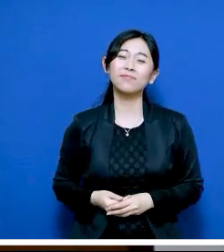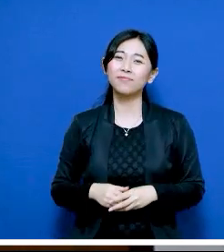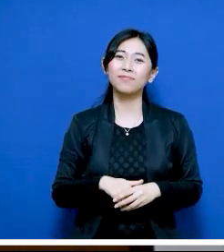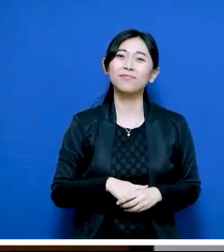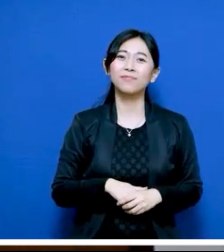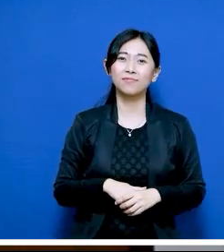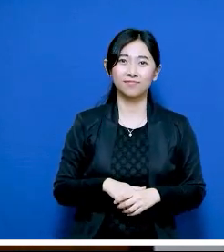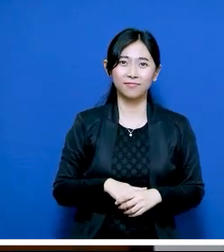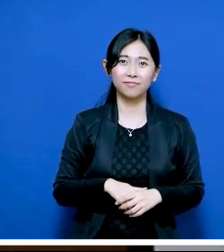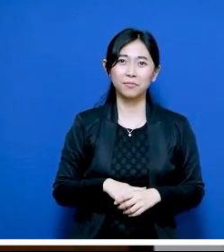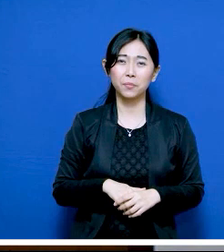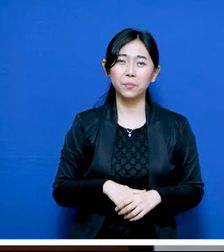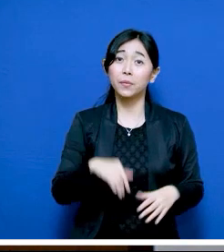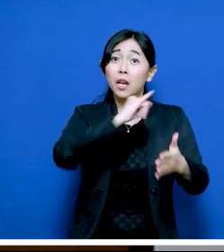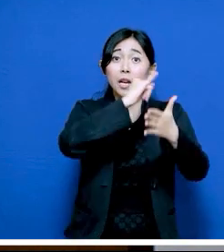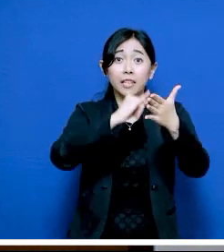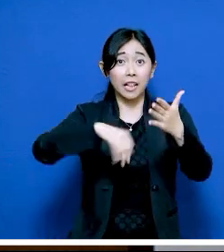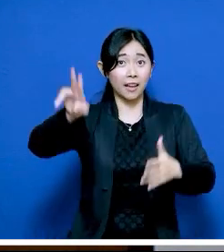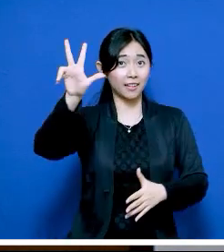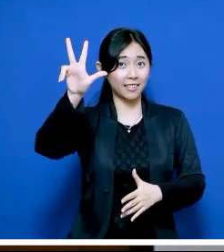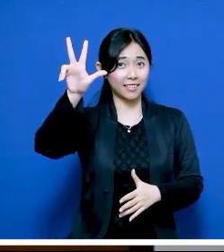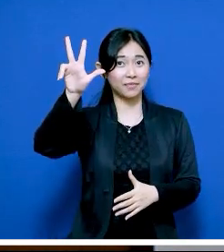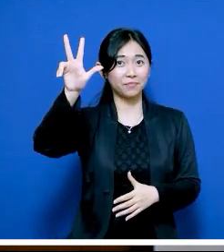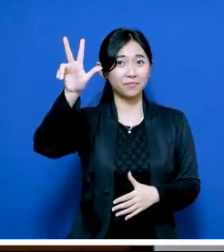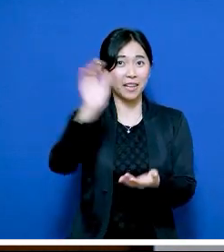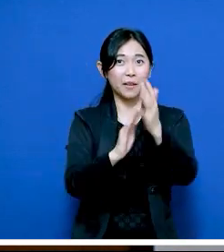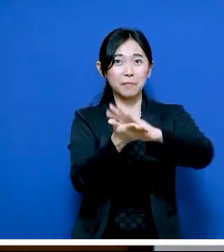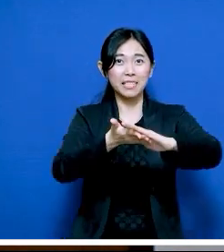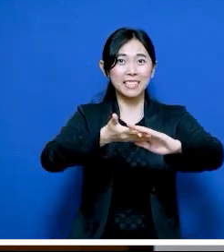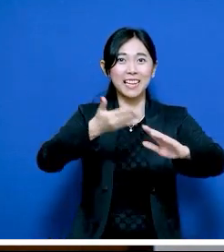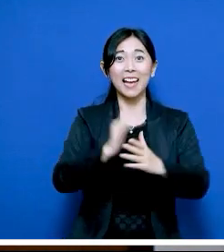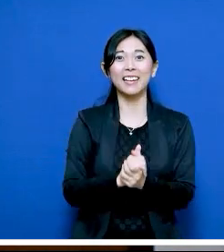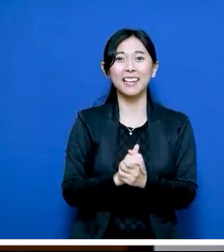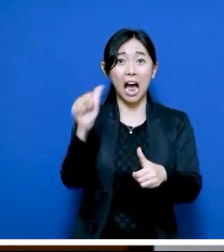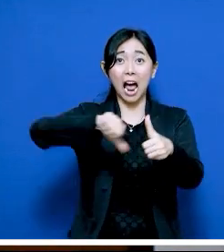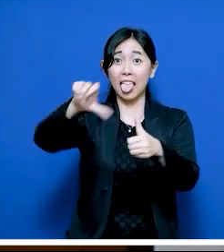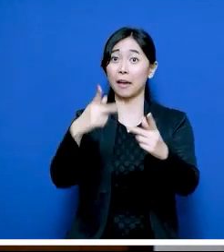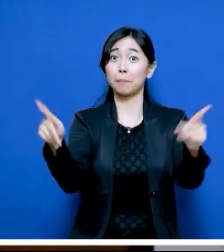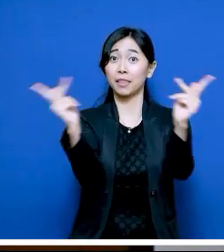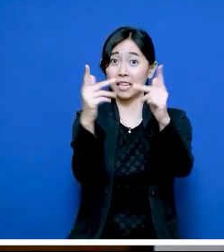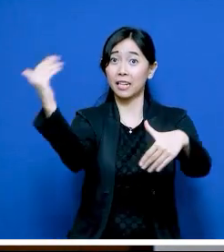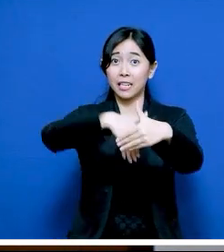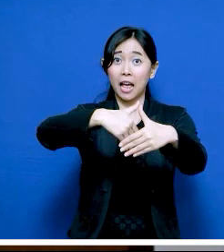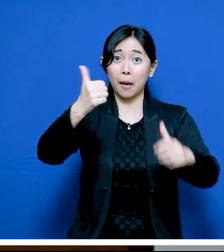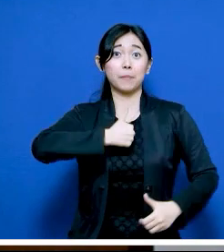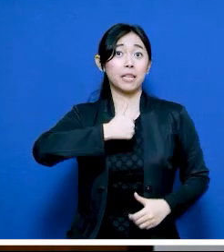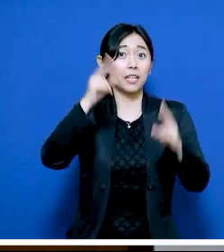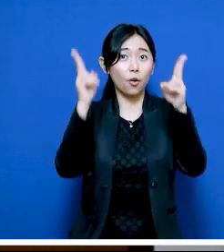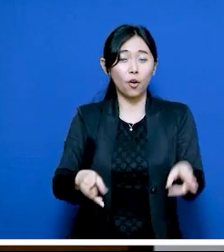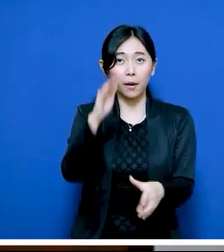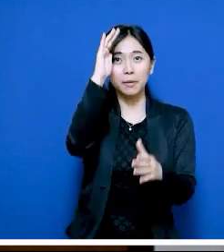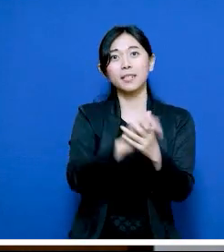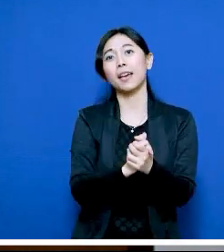murid-murid Yesus. Dan nilai yang ketiga yang menjadi minimal ada dalam diri orang